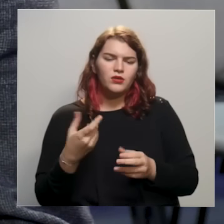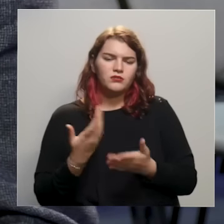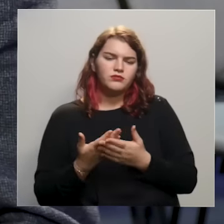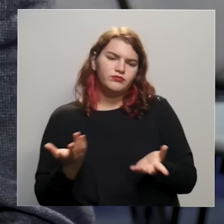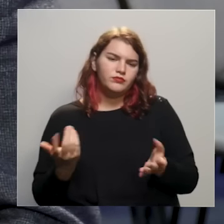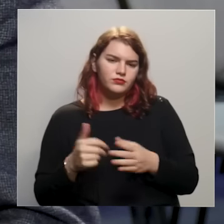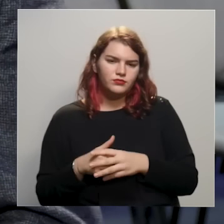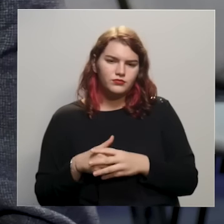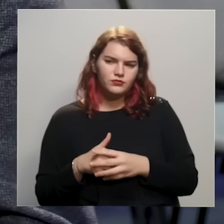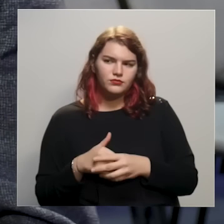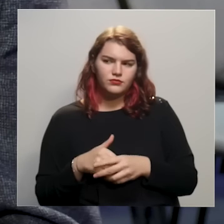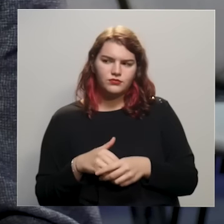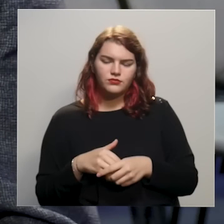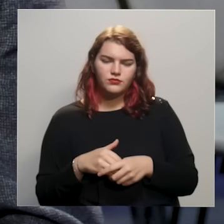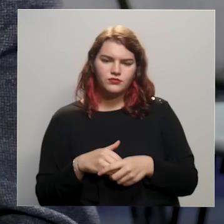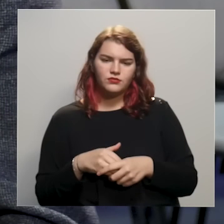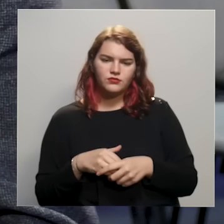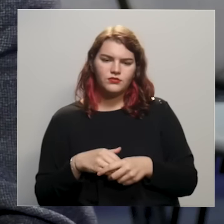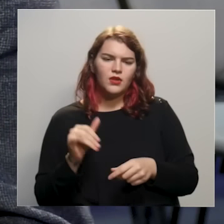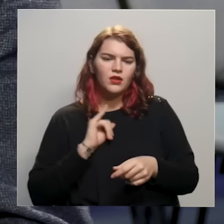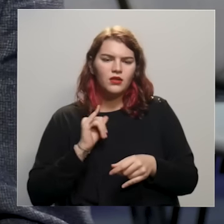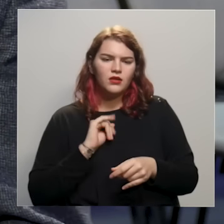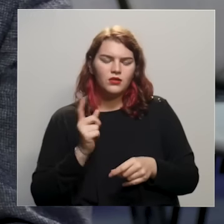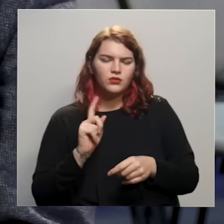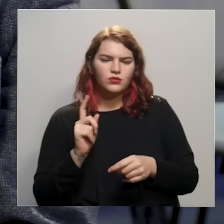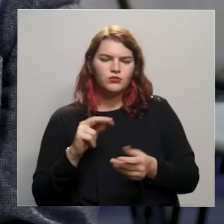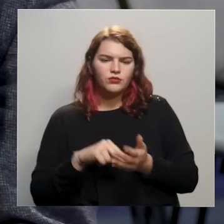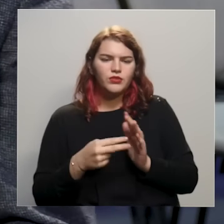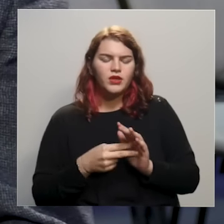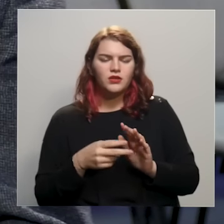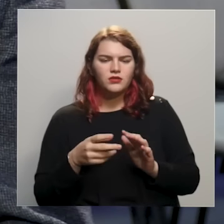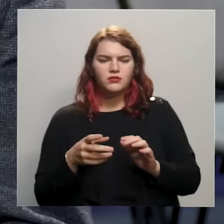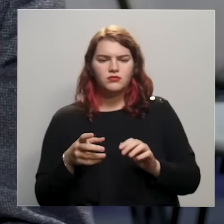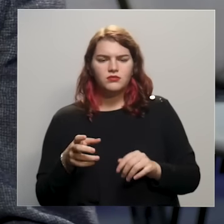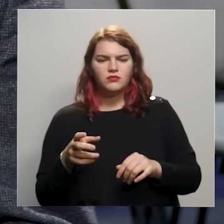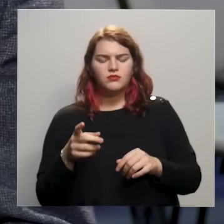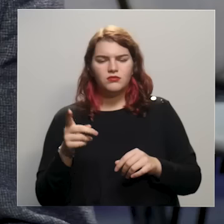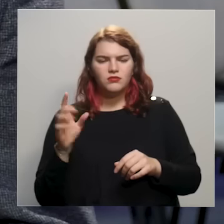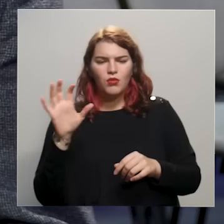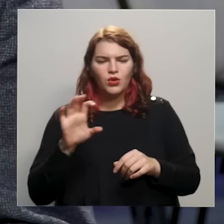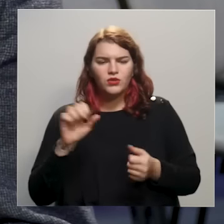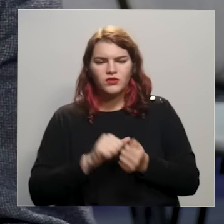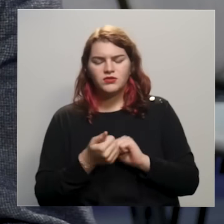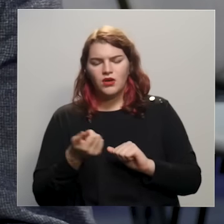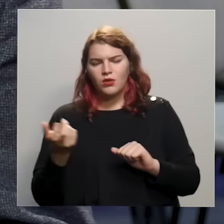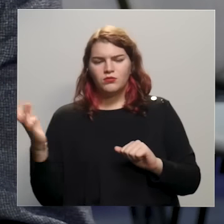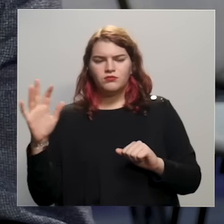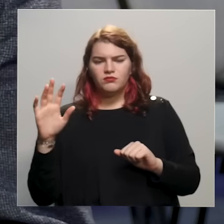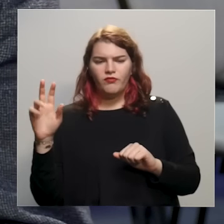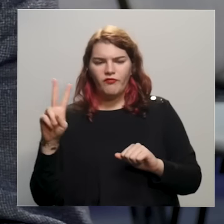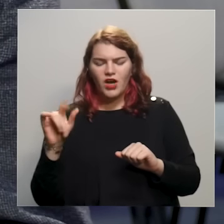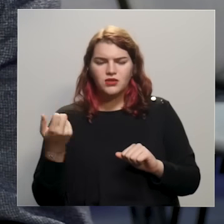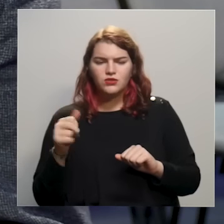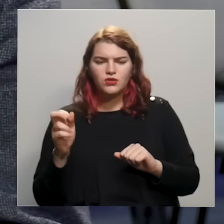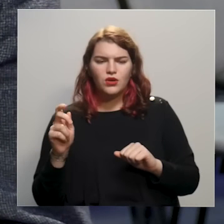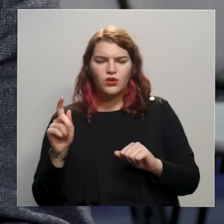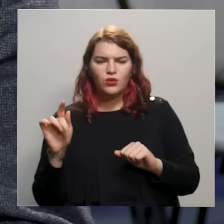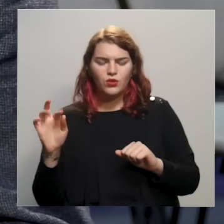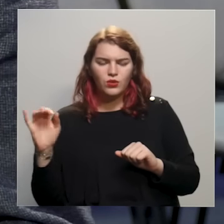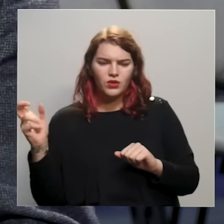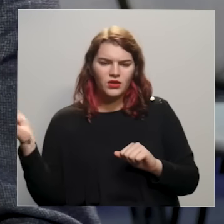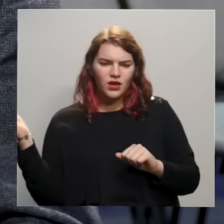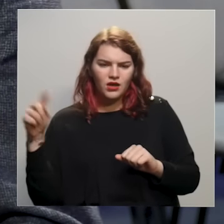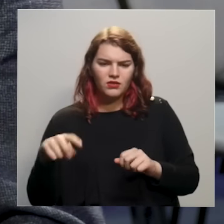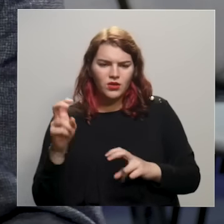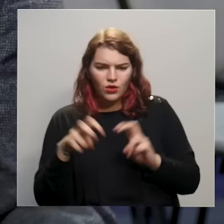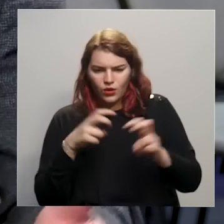rog, necalificați de ăștia, cum vin să îi prim... mai știu, din Moldova, în Vaslui, pe acolo. Și a venit într-o zi la